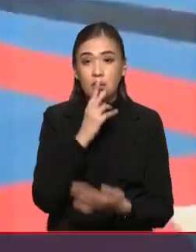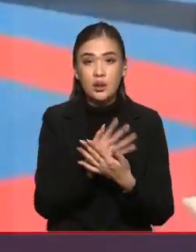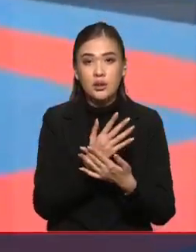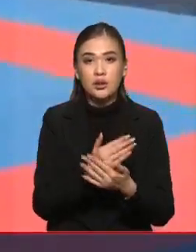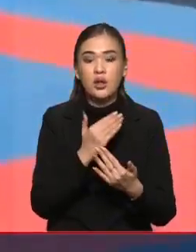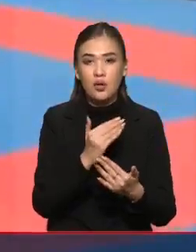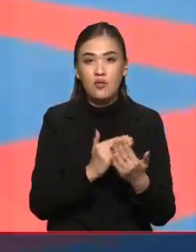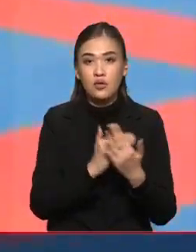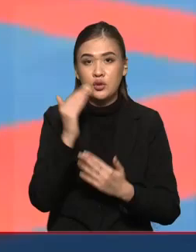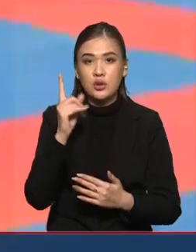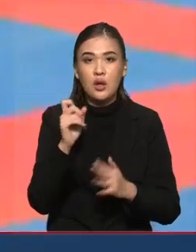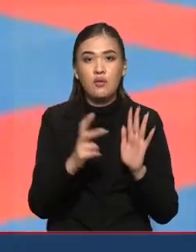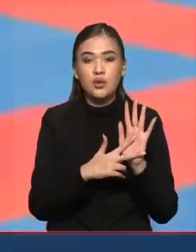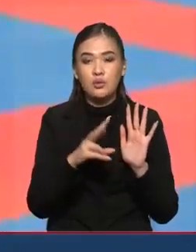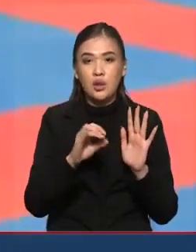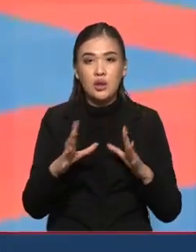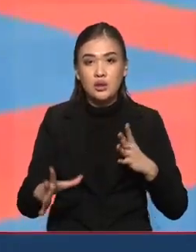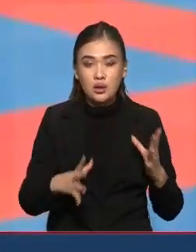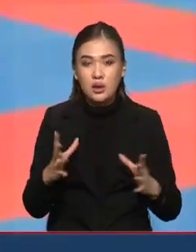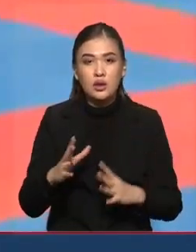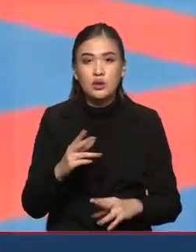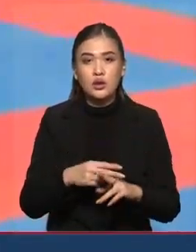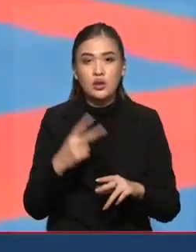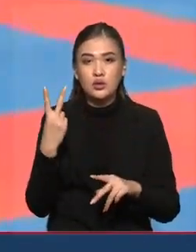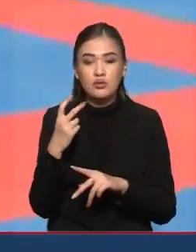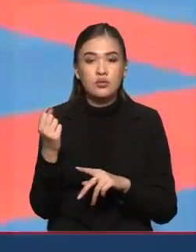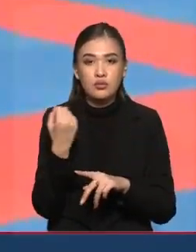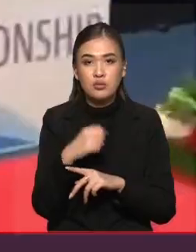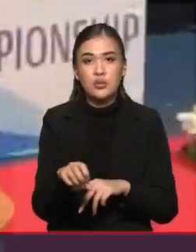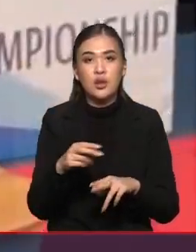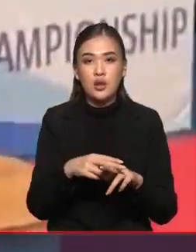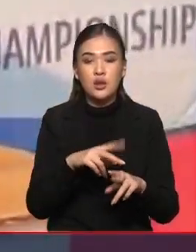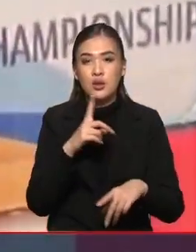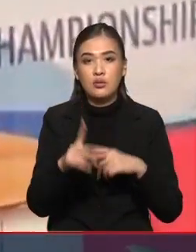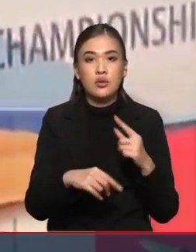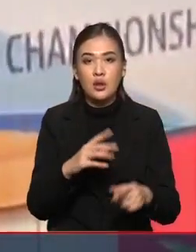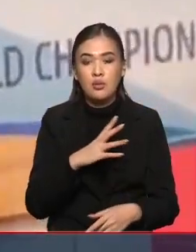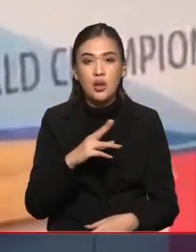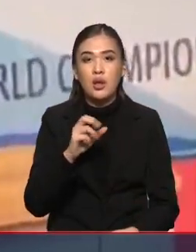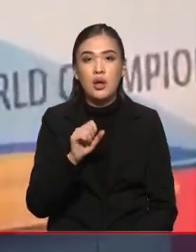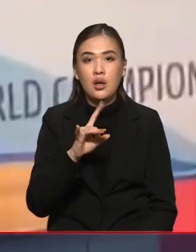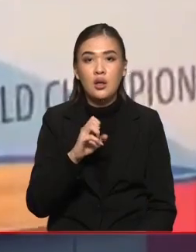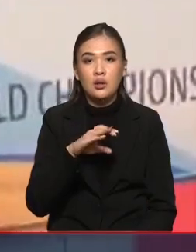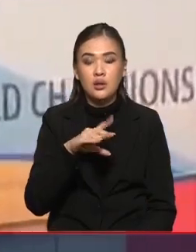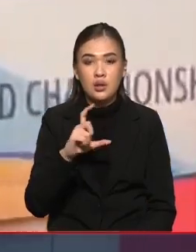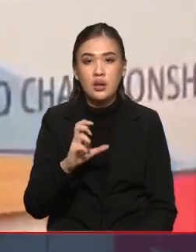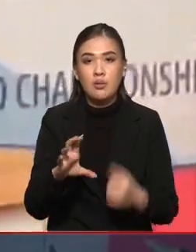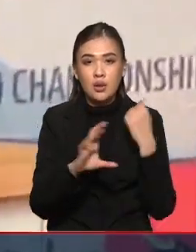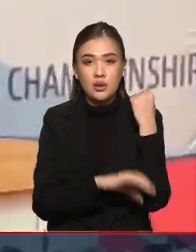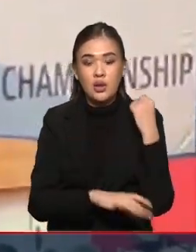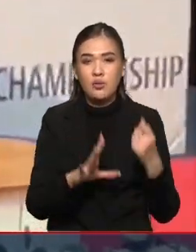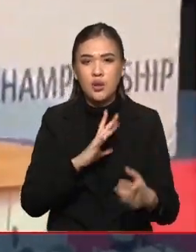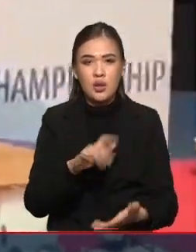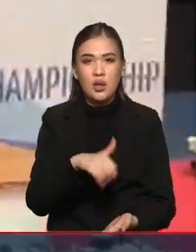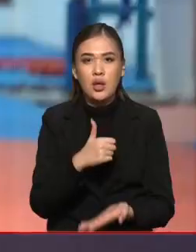Даяны высокие. За 8 лет тренировок девушка стала двукратной чемпионкой мира по пара-карате. На последних соревнованиях забрала